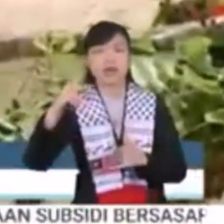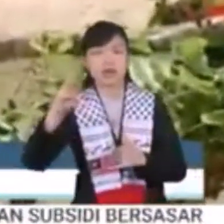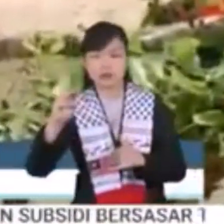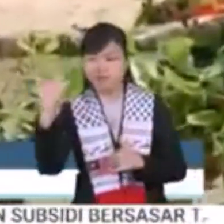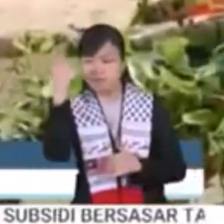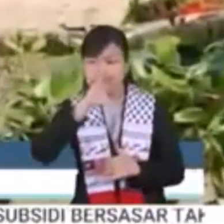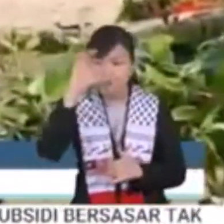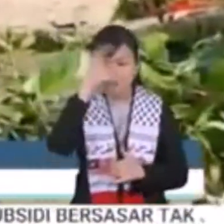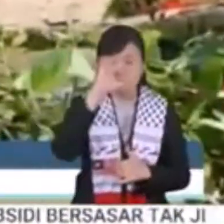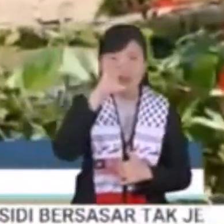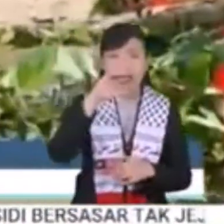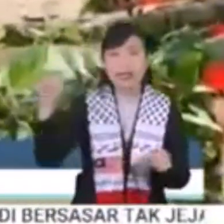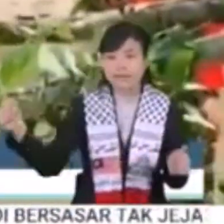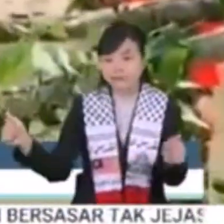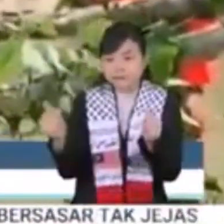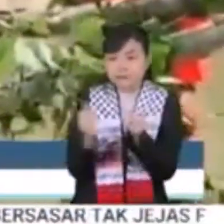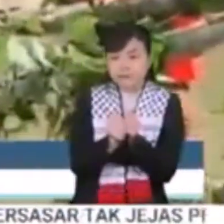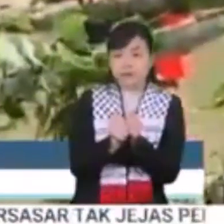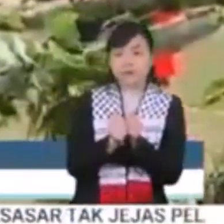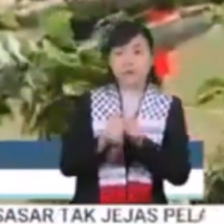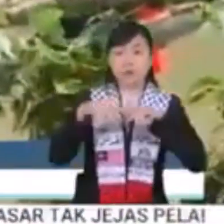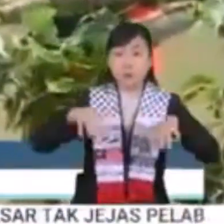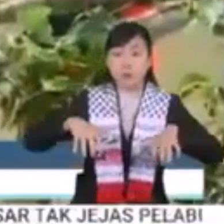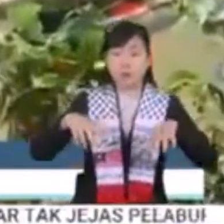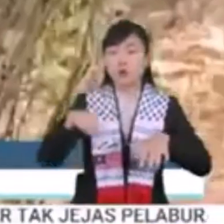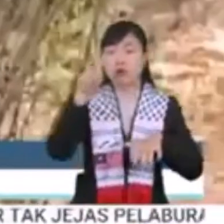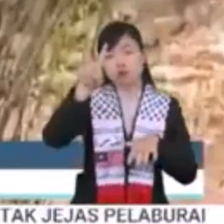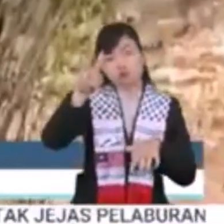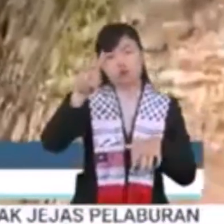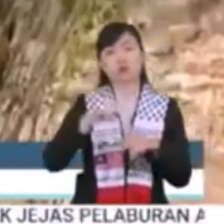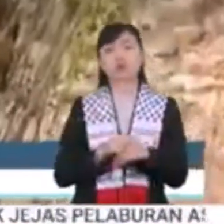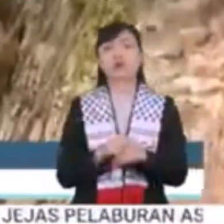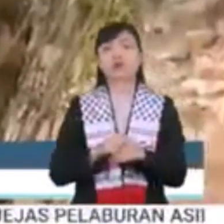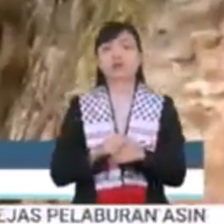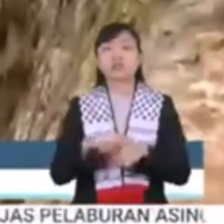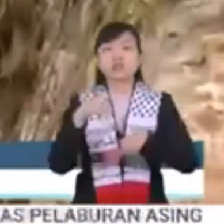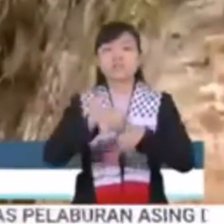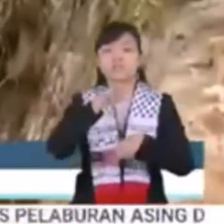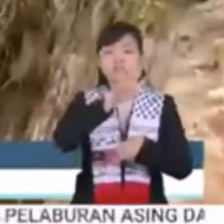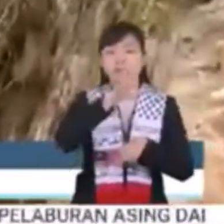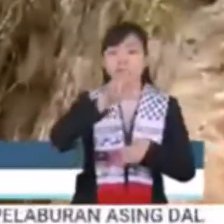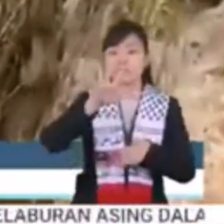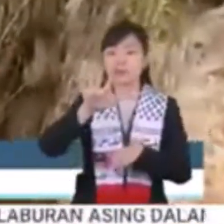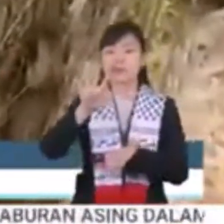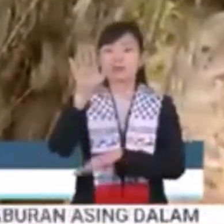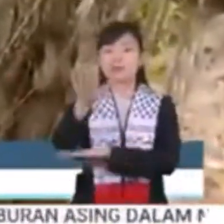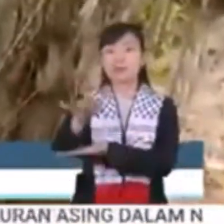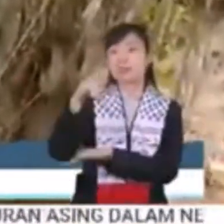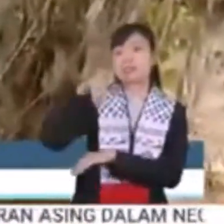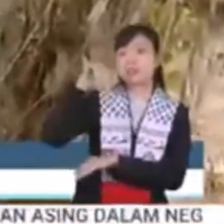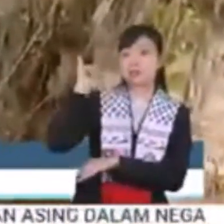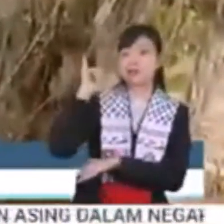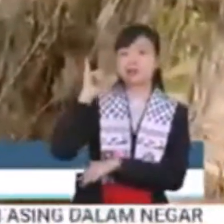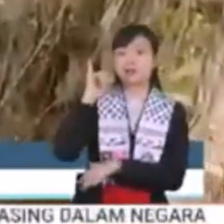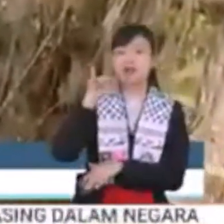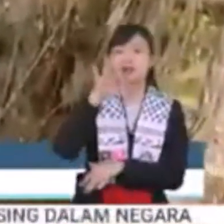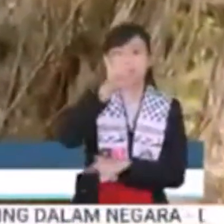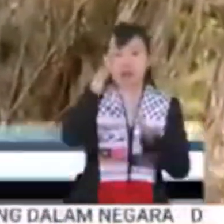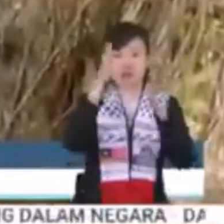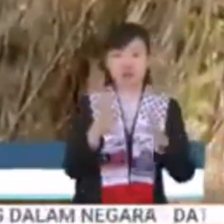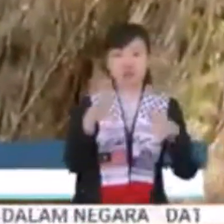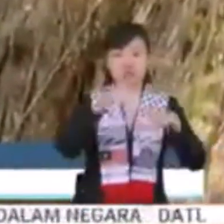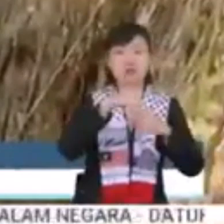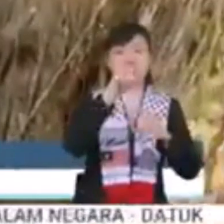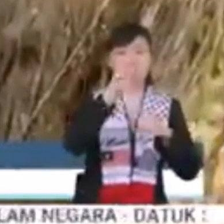kn9 bersama dua ekor anjing pengesan dalam kejadian pukul 4:35 petang semalam lima sekeluarga sedang menjala